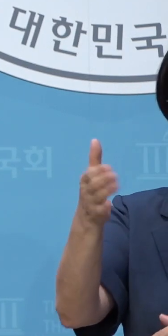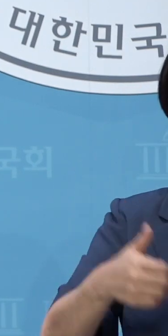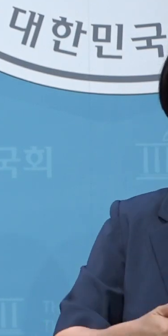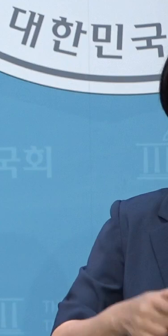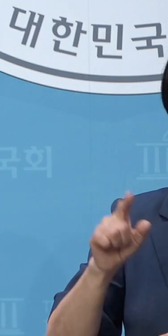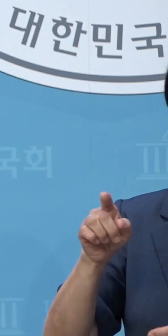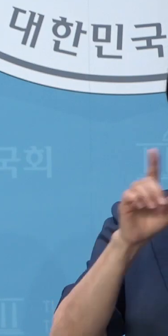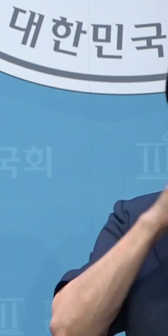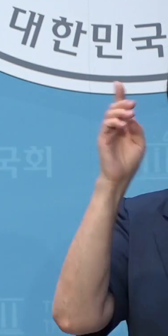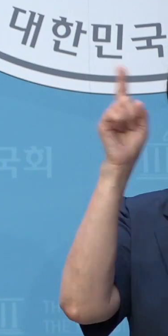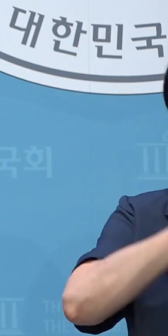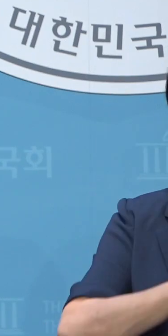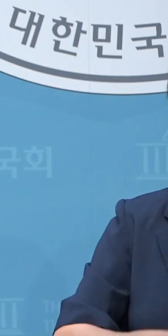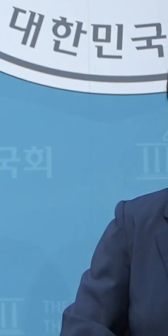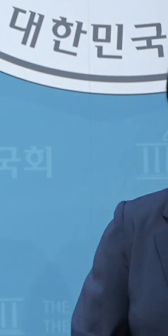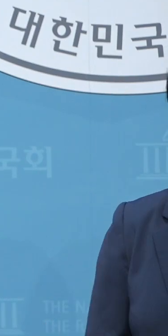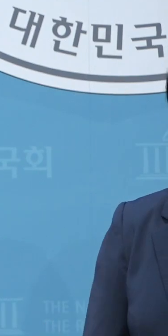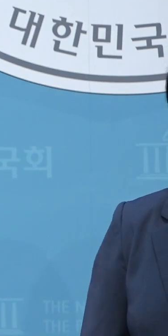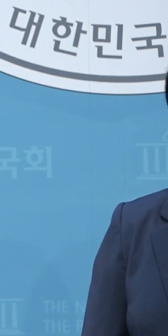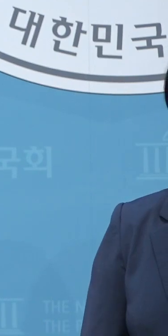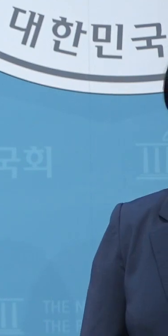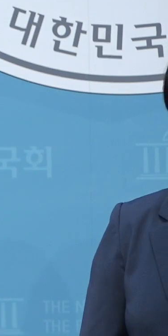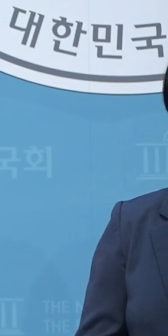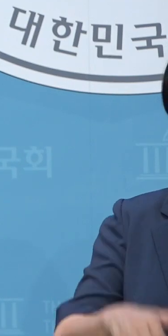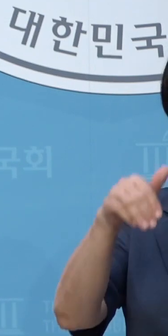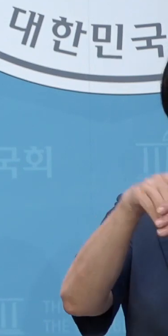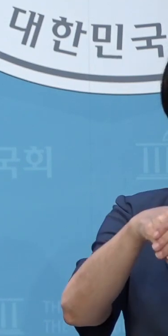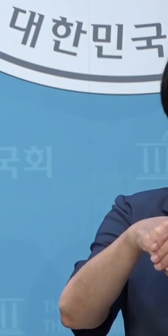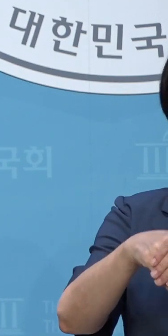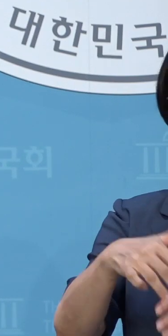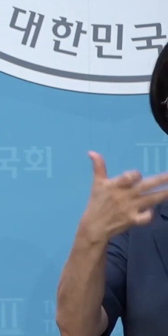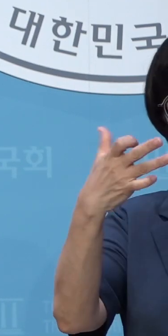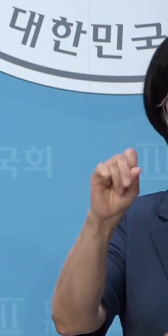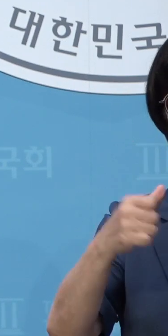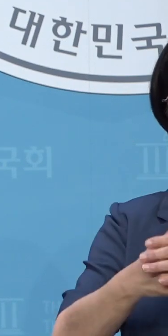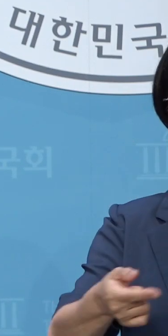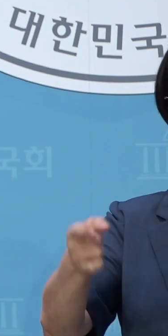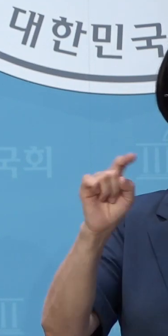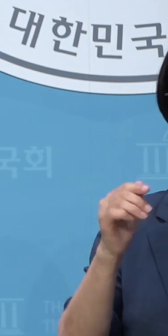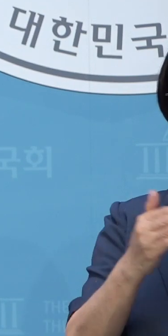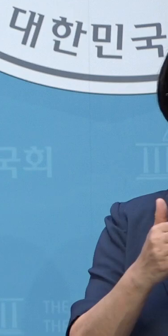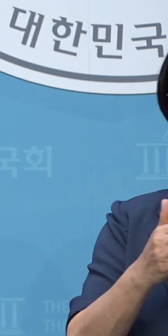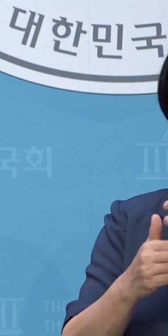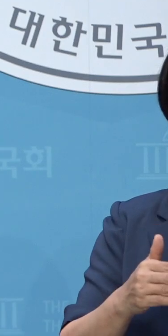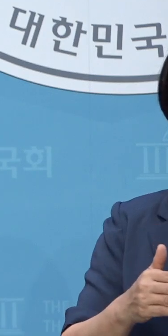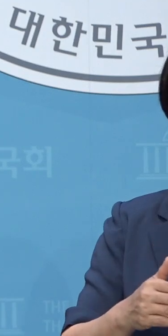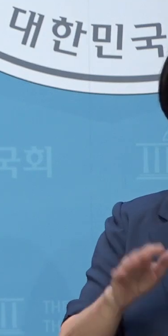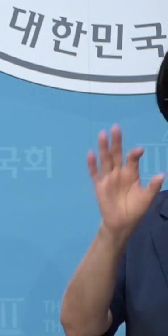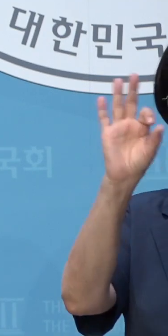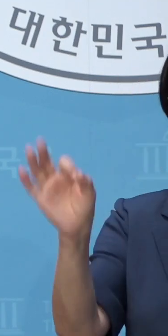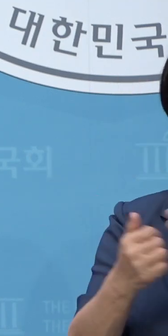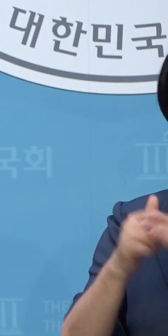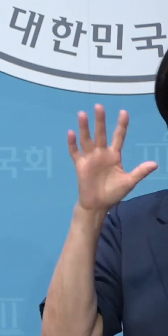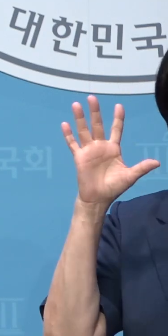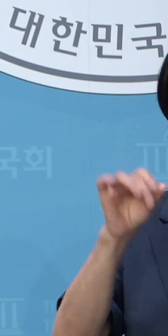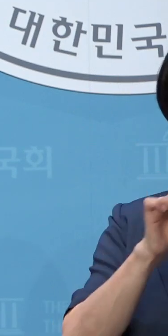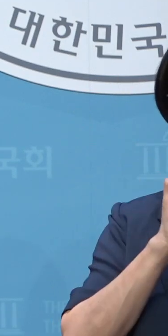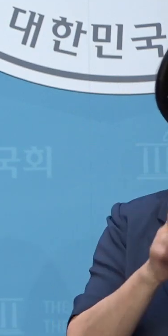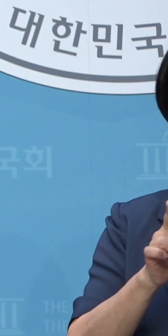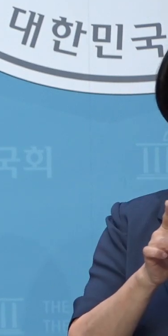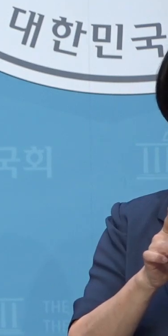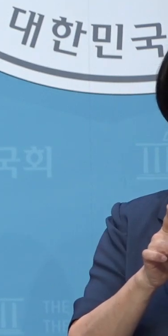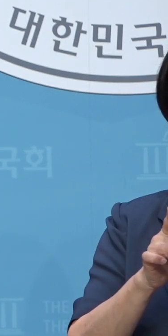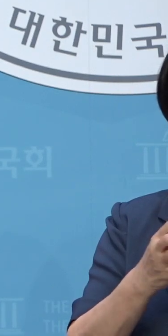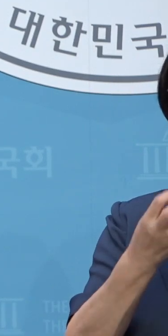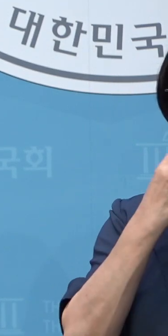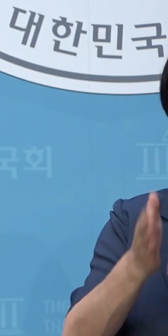불려하고 엉성합니다 투표에 18만 명이 참여했고 71%가 찬성했다는데